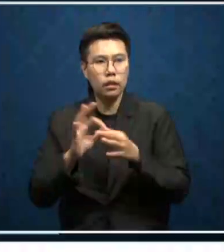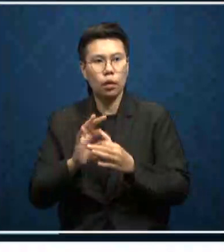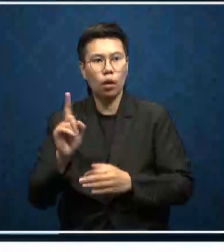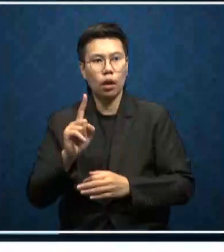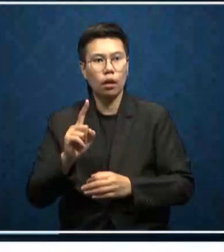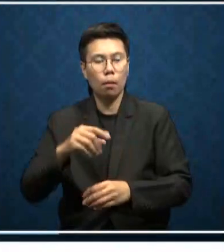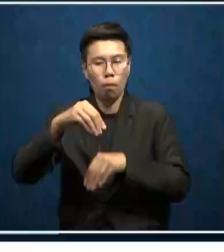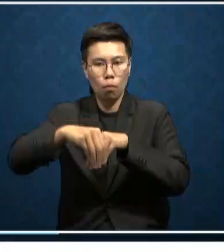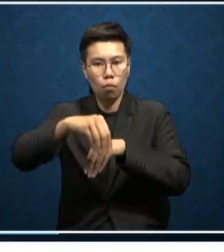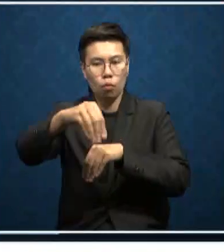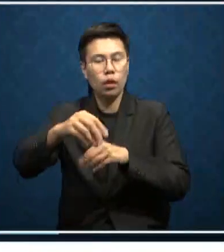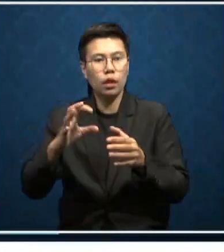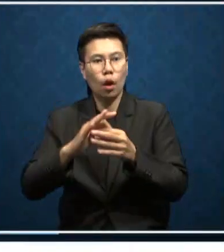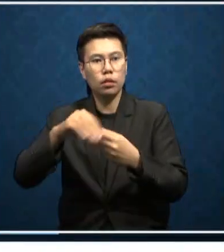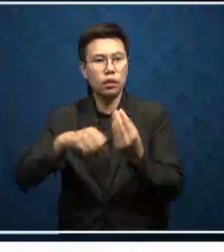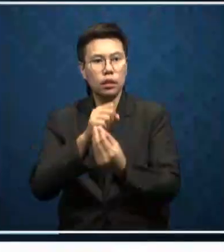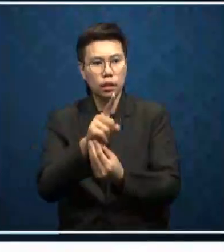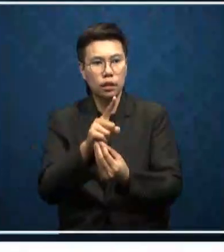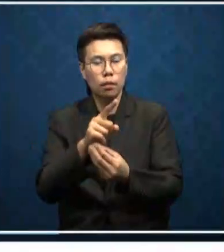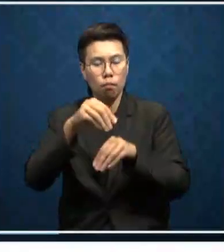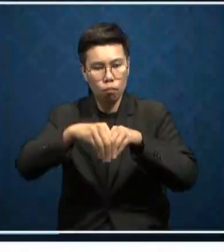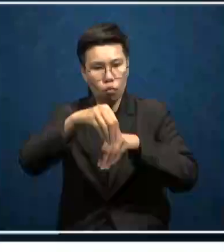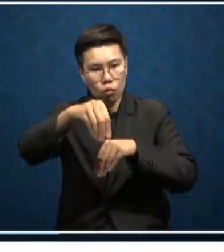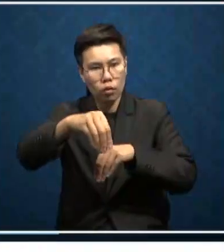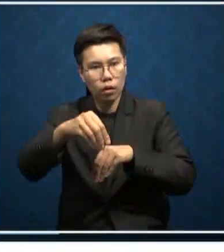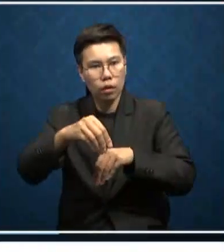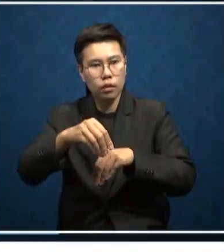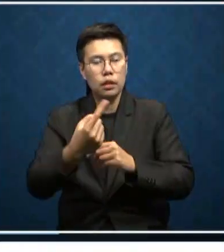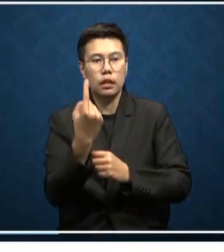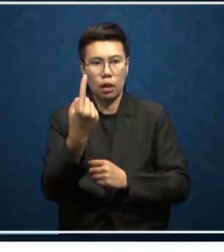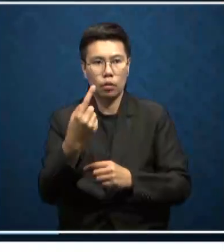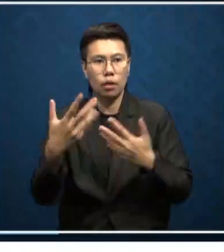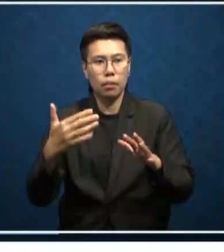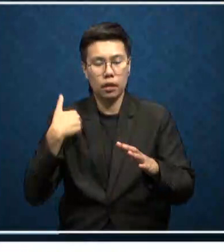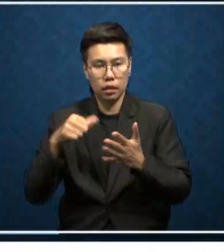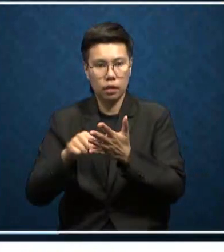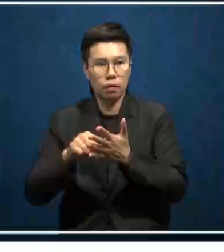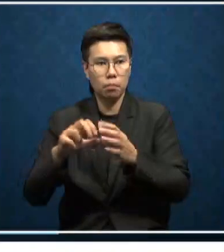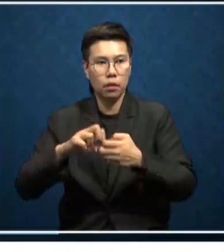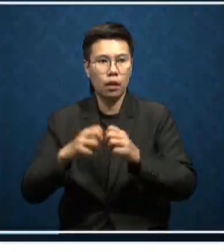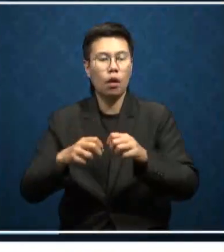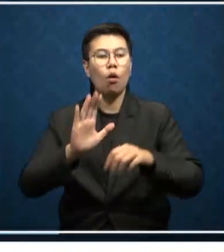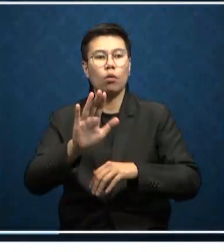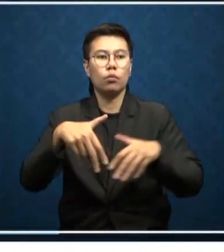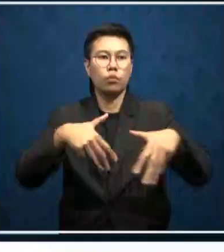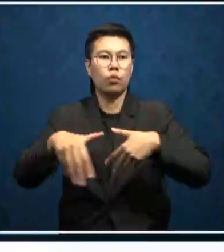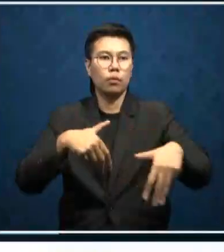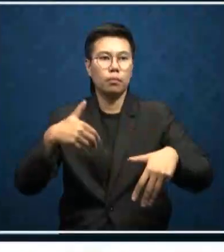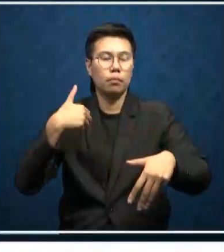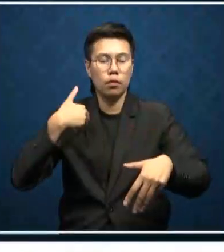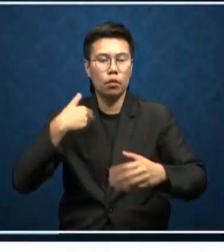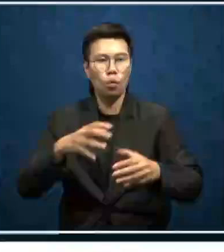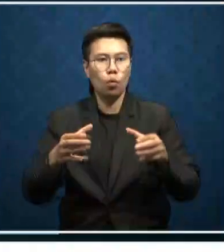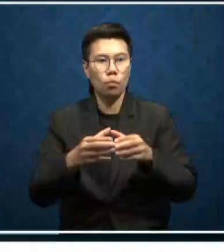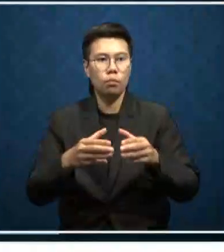ปลูกเพื่อเศรษฐกิจเชิงเดี่ยวอะไรต่ออะไรนะครับแล้วก็เอ่อมีการแก้ปัญหาของชุมชนนะครับมีกลุ่มเด็กรักป่ามีนัก